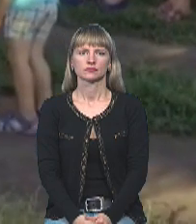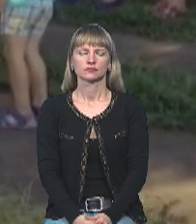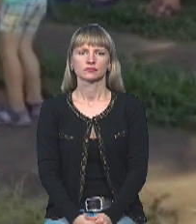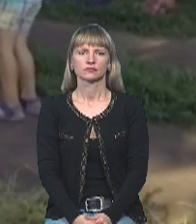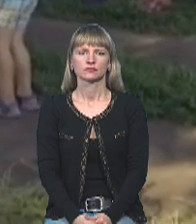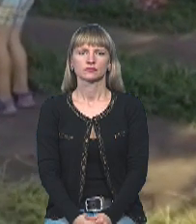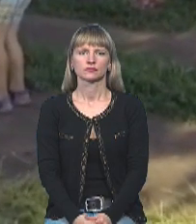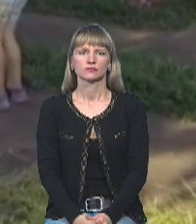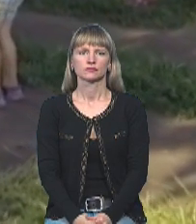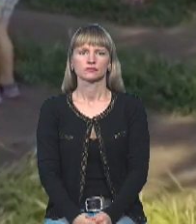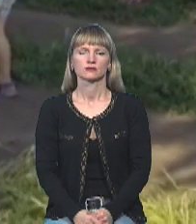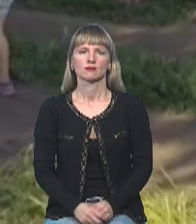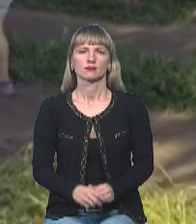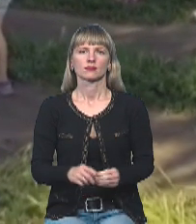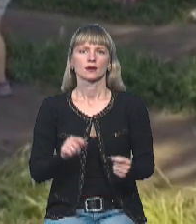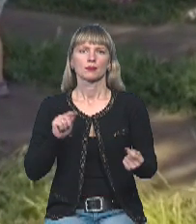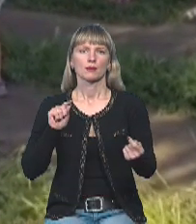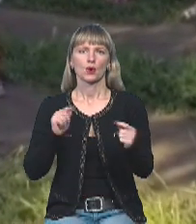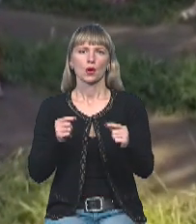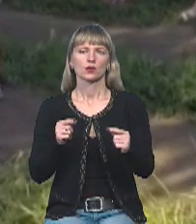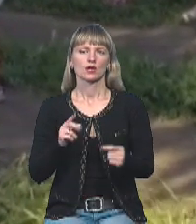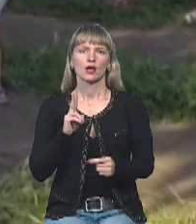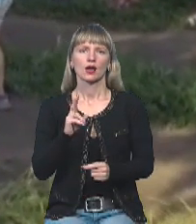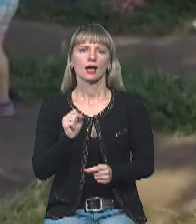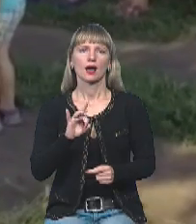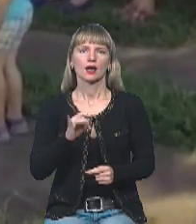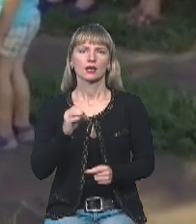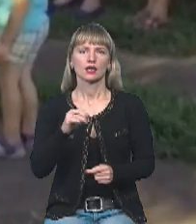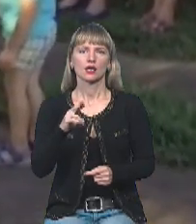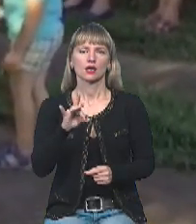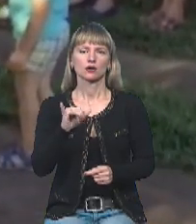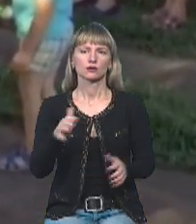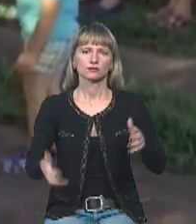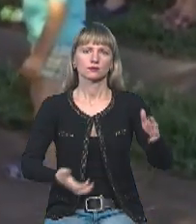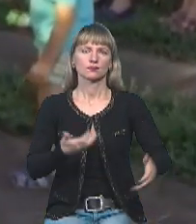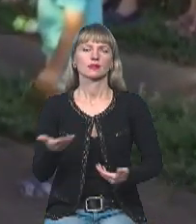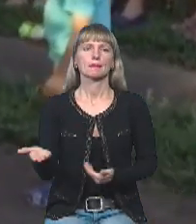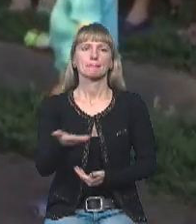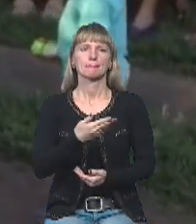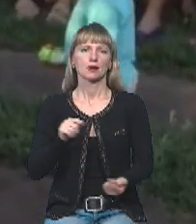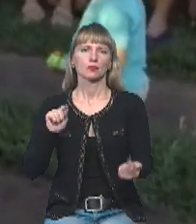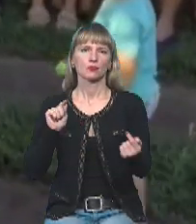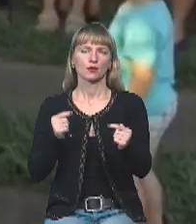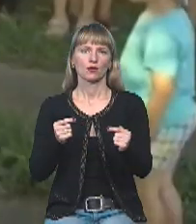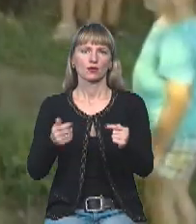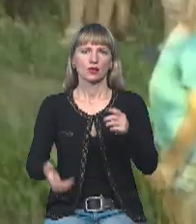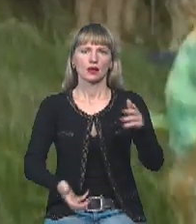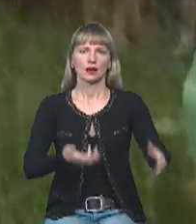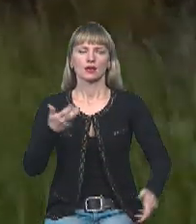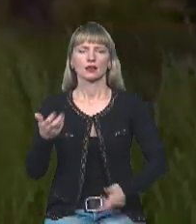Проти кар'єру! Ми проти кар'єру! Ми проти